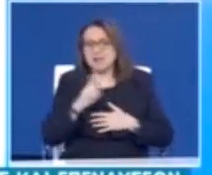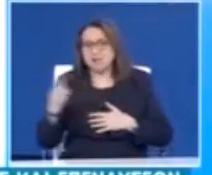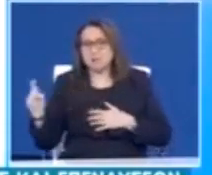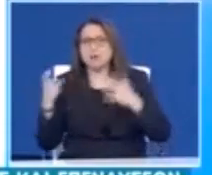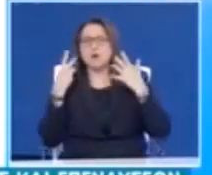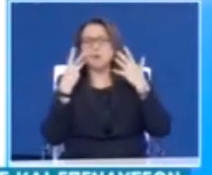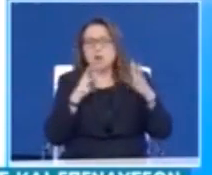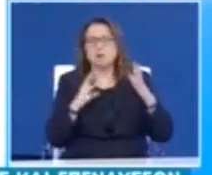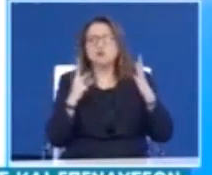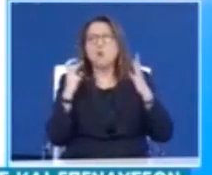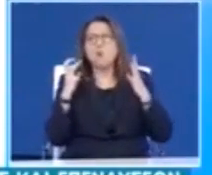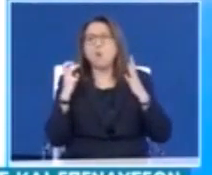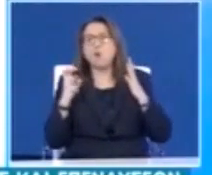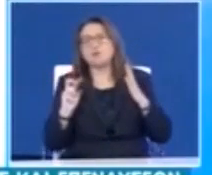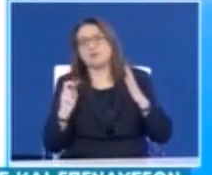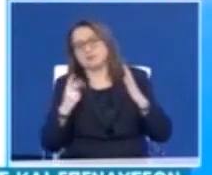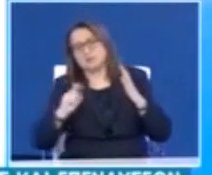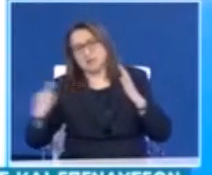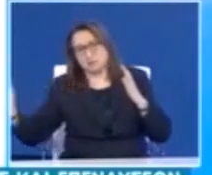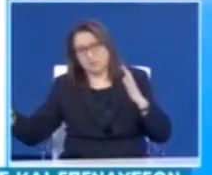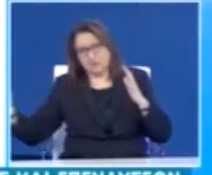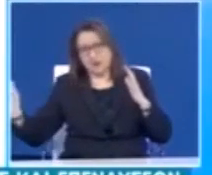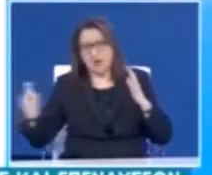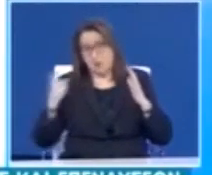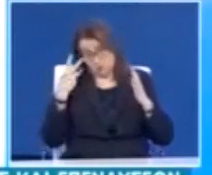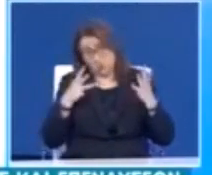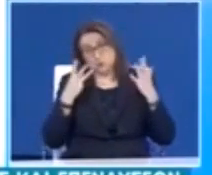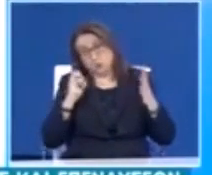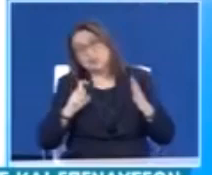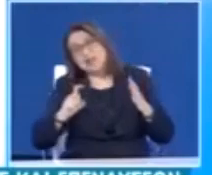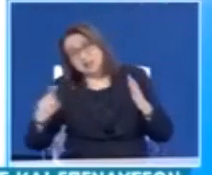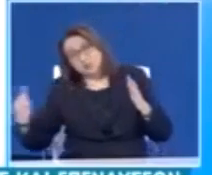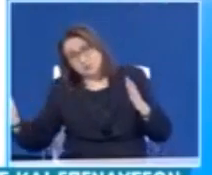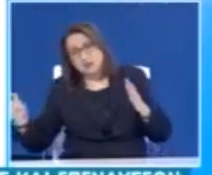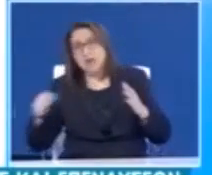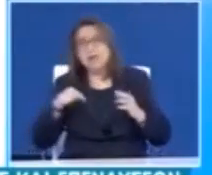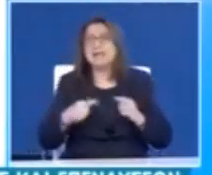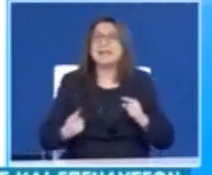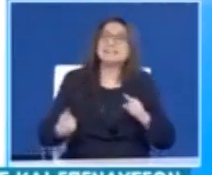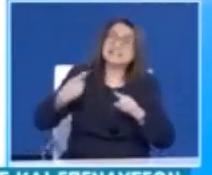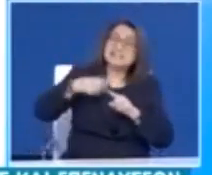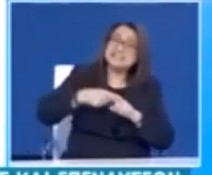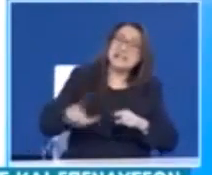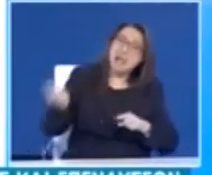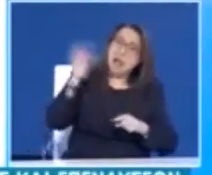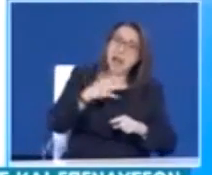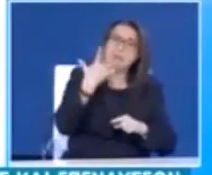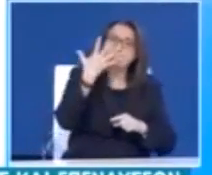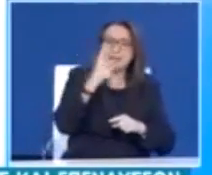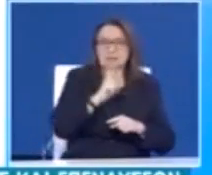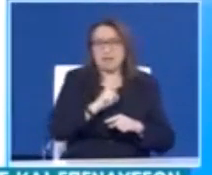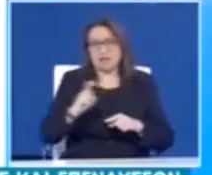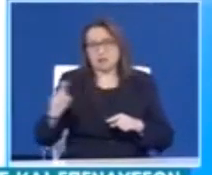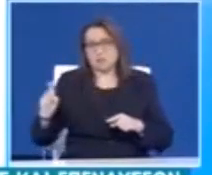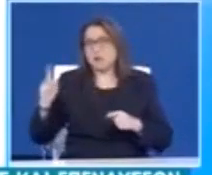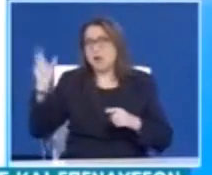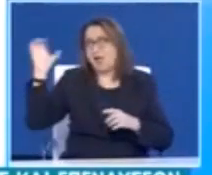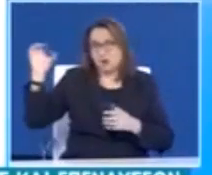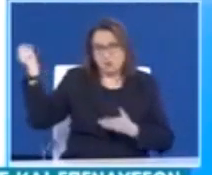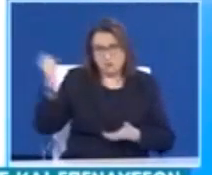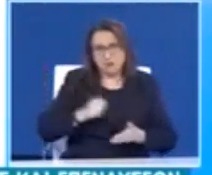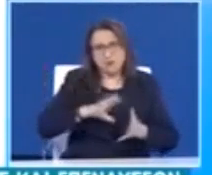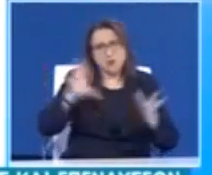1.880.000.000 και με τη μόχλευση θα προσθέσει έως το τέλος του χρόνου άλλα 5 δισεκατομμύρια ευρώ στην πραγματική